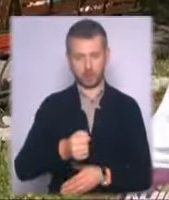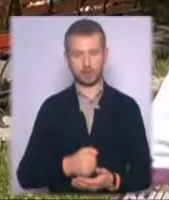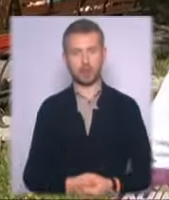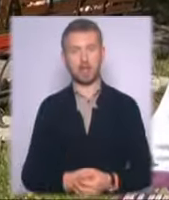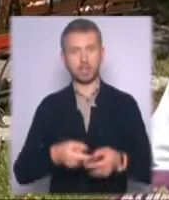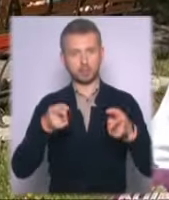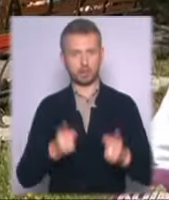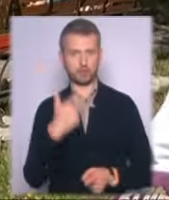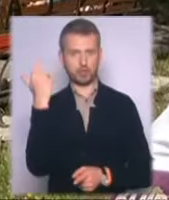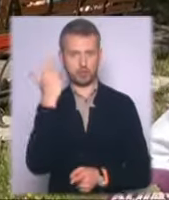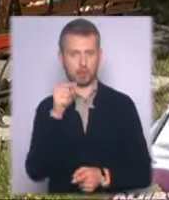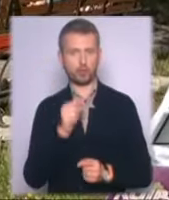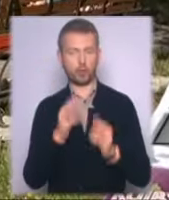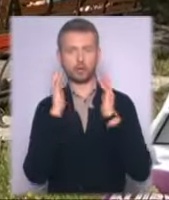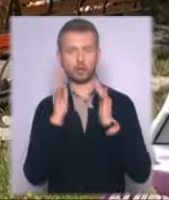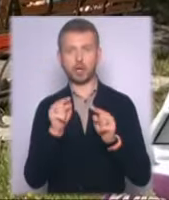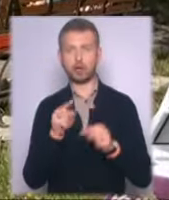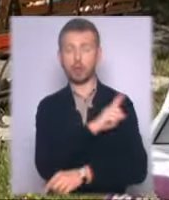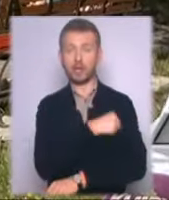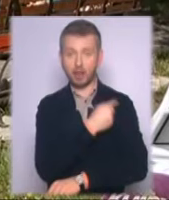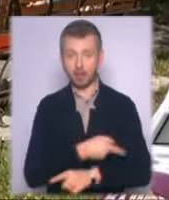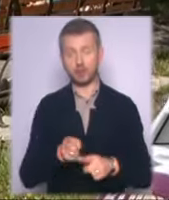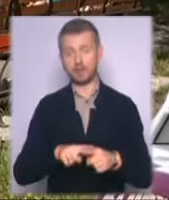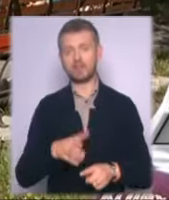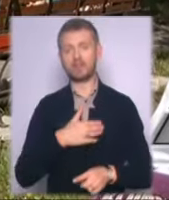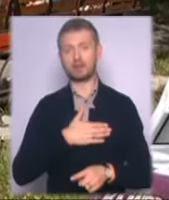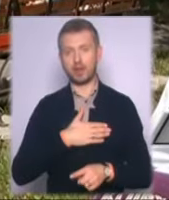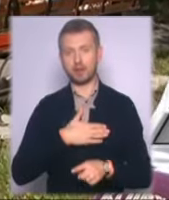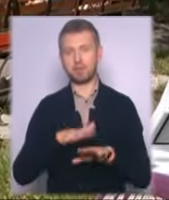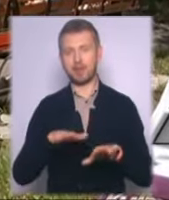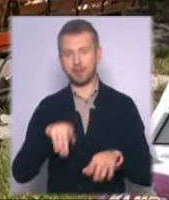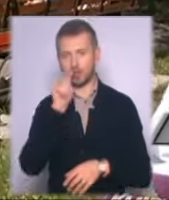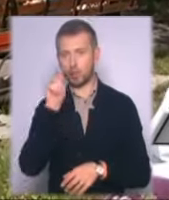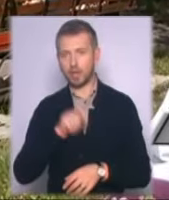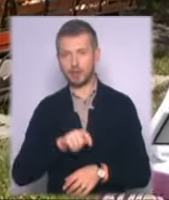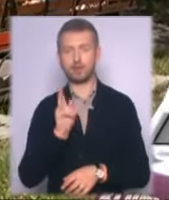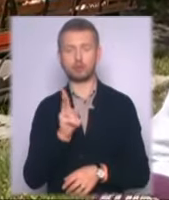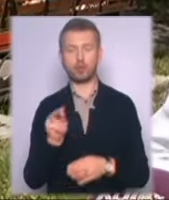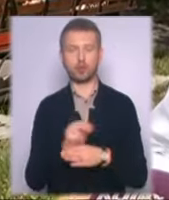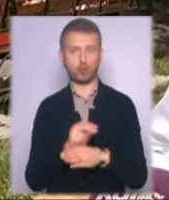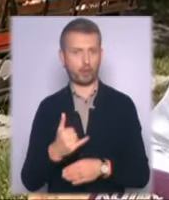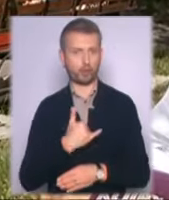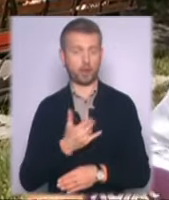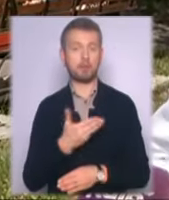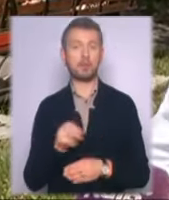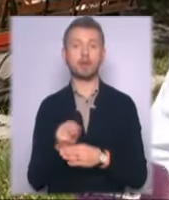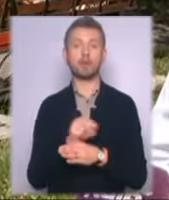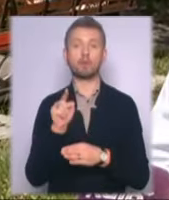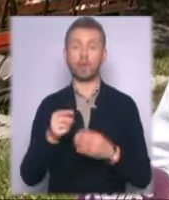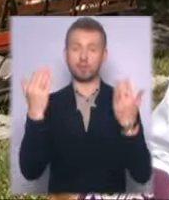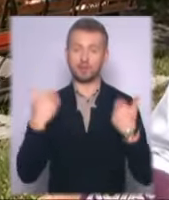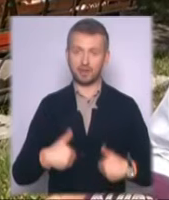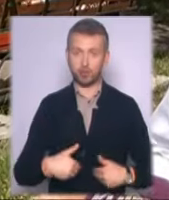Справжні хазяїва цього скверика, цієї лікарні – це, безумовно, наші маленькі українці, які лікуються у нас. Ми лікуємо їм тіло,